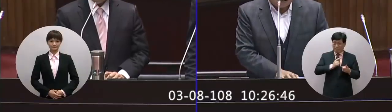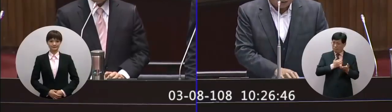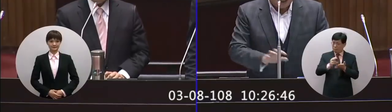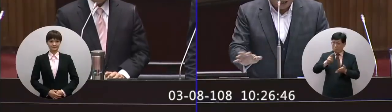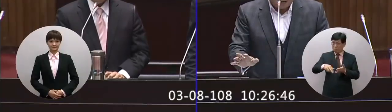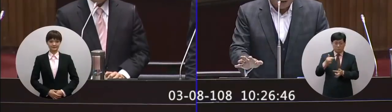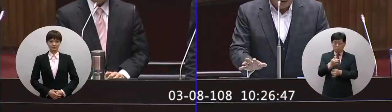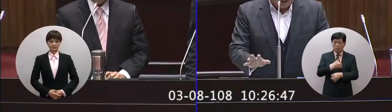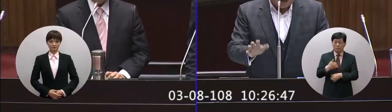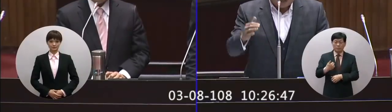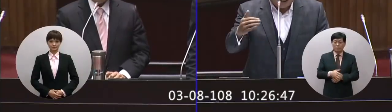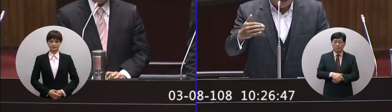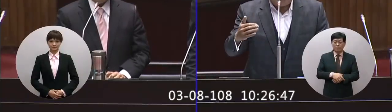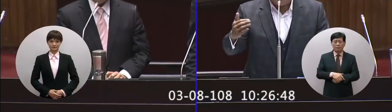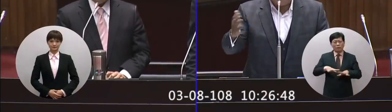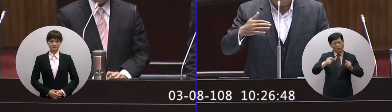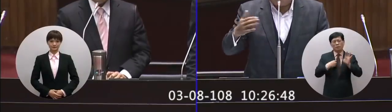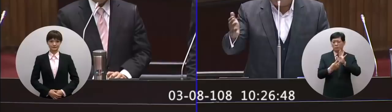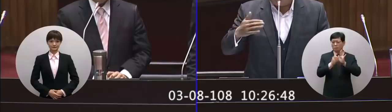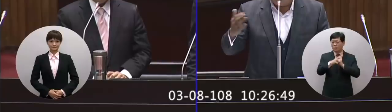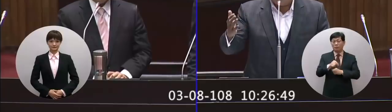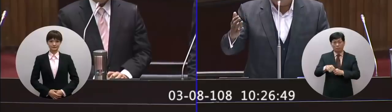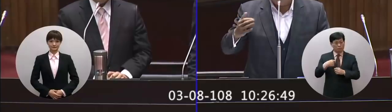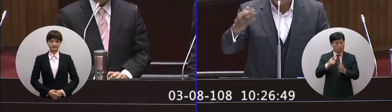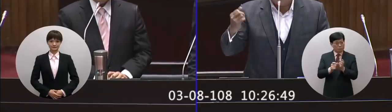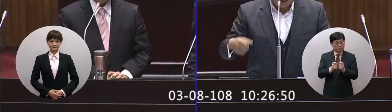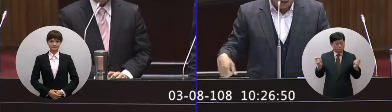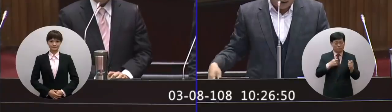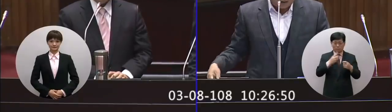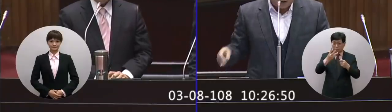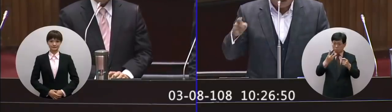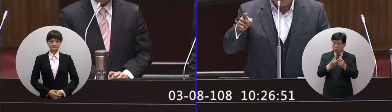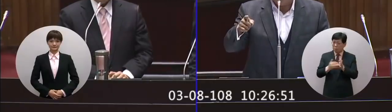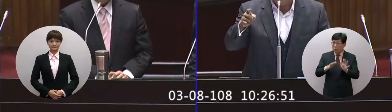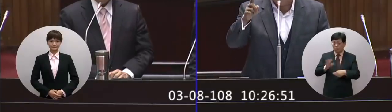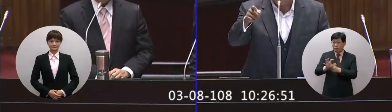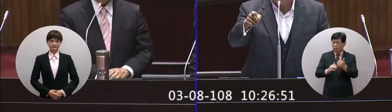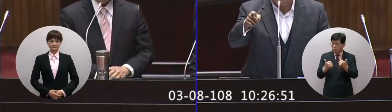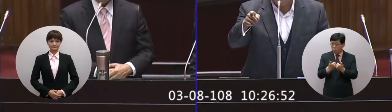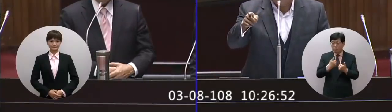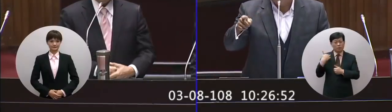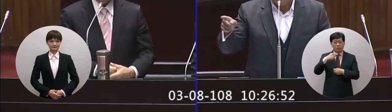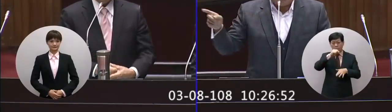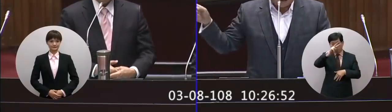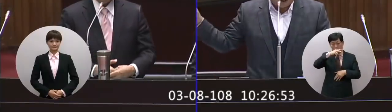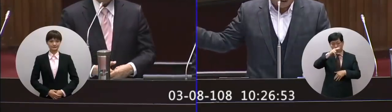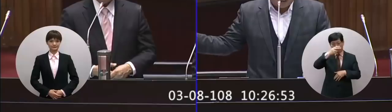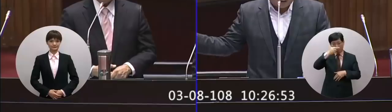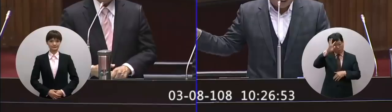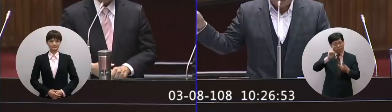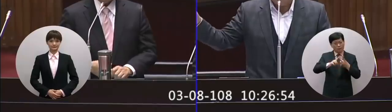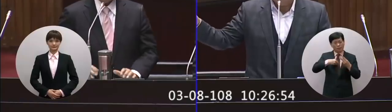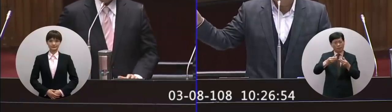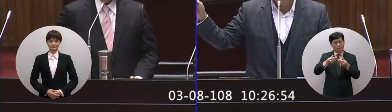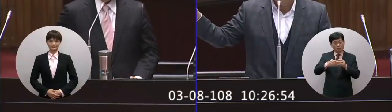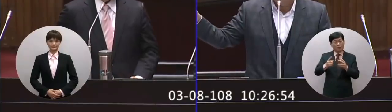能不能够处理好？那我先讲啊，这么长的时间，这三年多来，我们农委会从禽流感，包括现在的缺